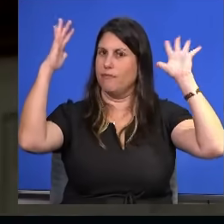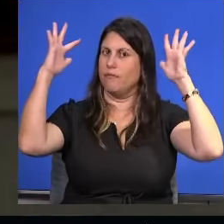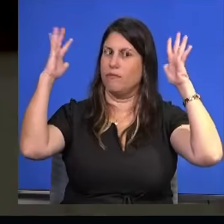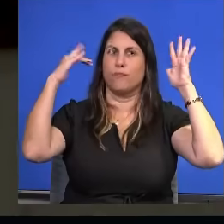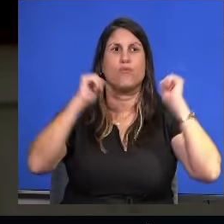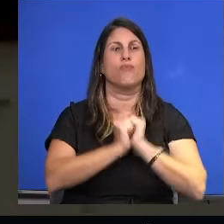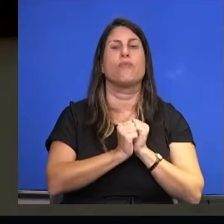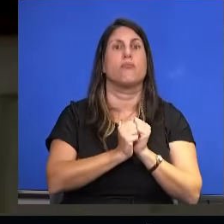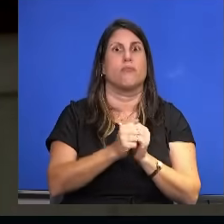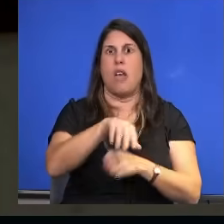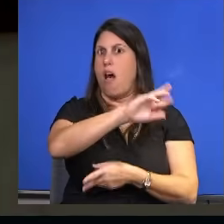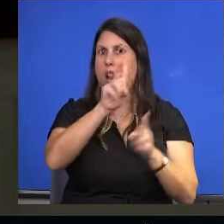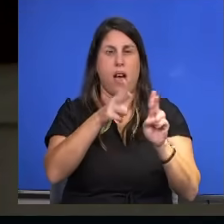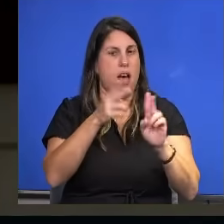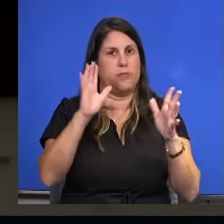העולם יוצא מגדרו.